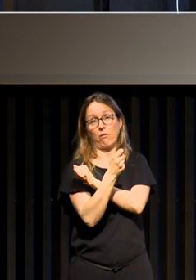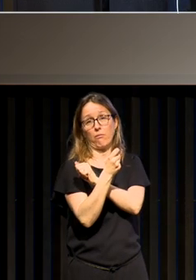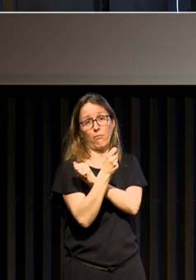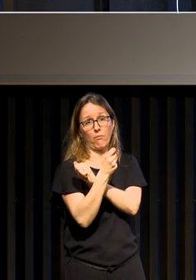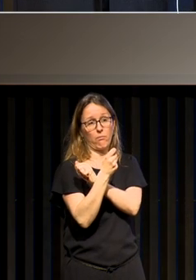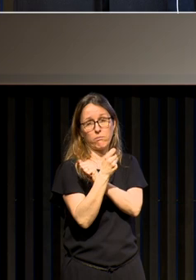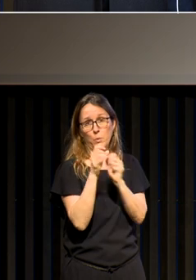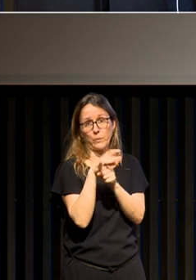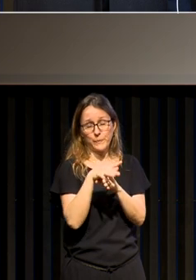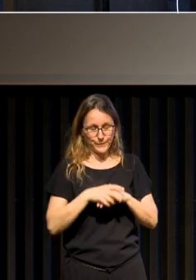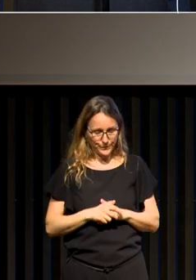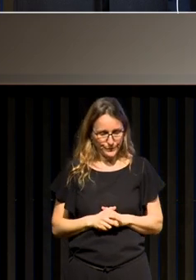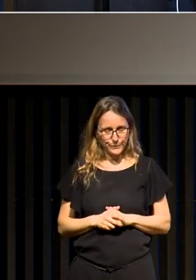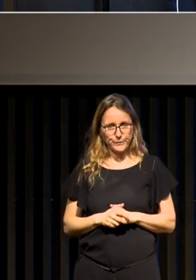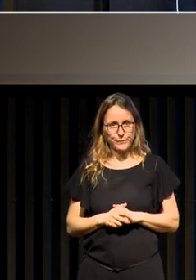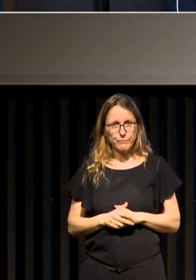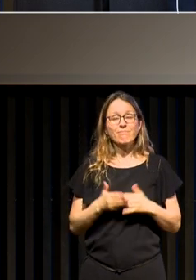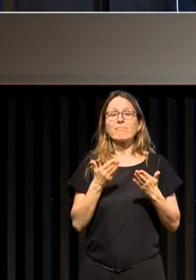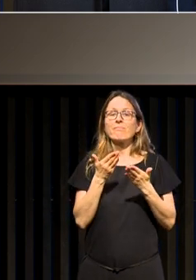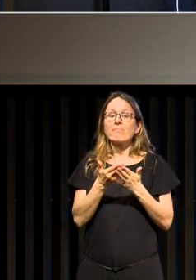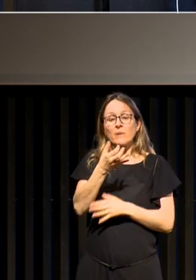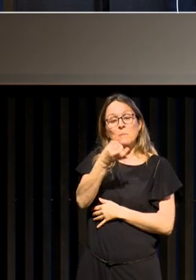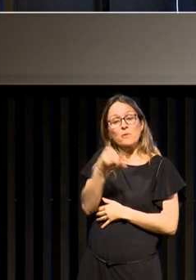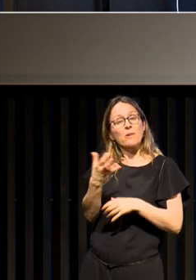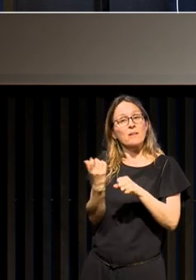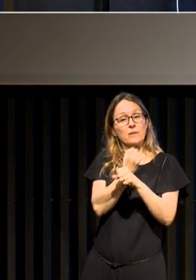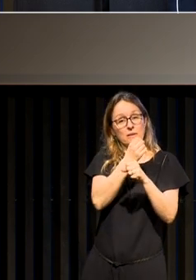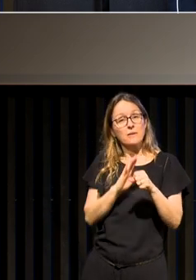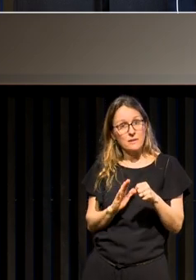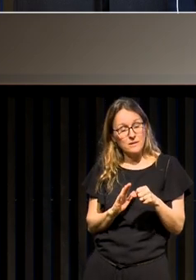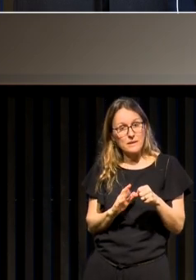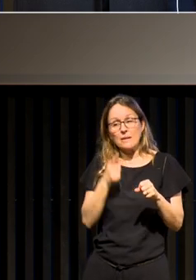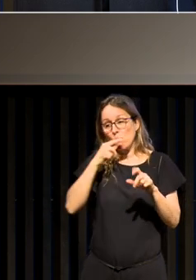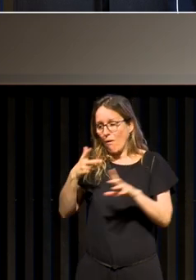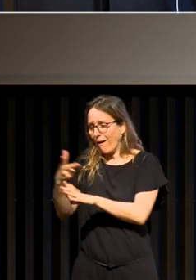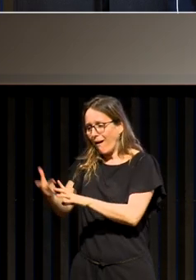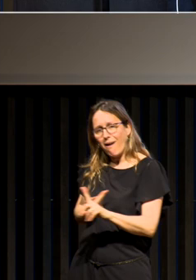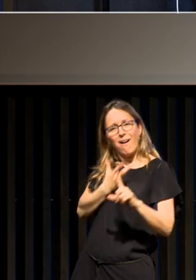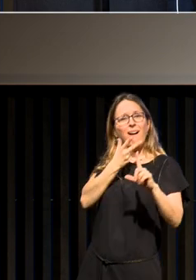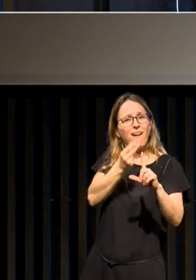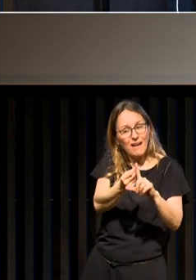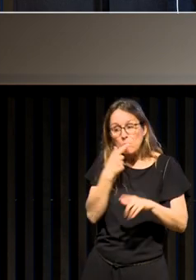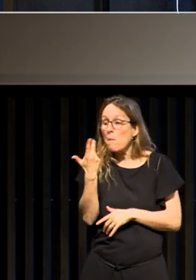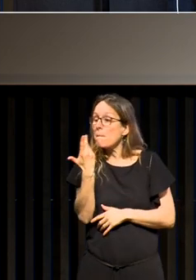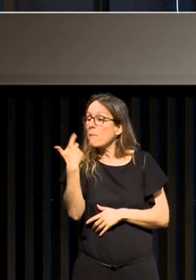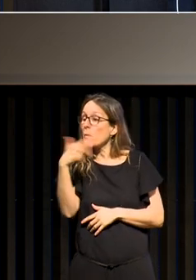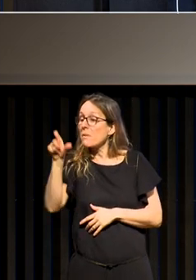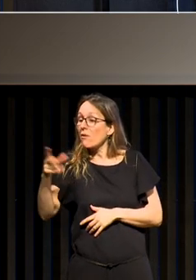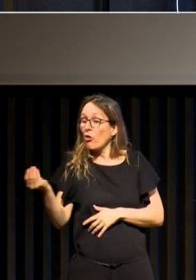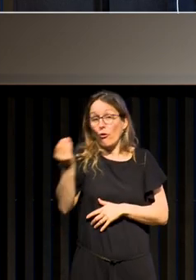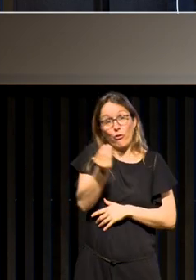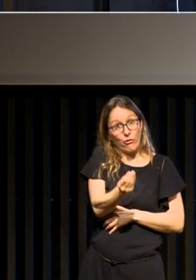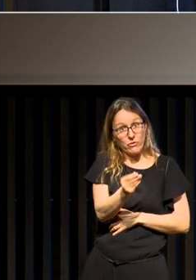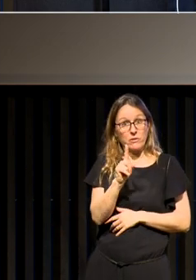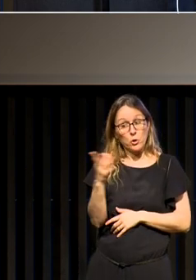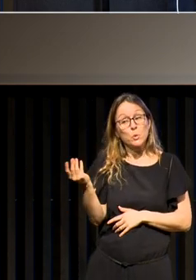Voici les taux d'efficacité avec insémination donc, de donneurs. Donc, on est bien passé